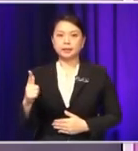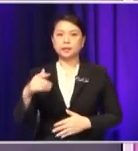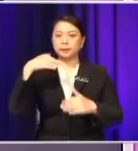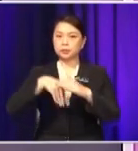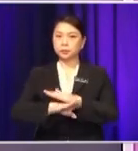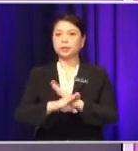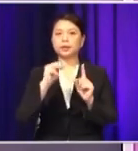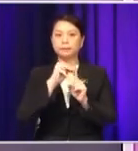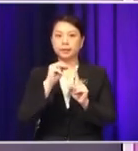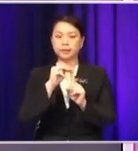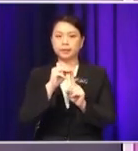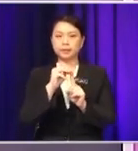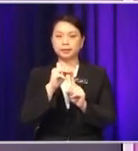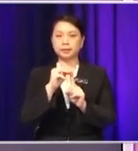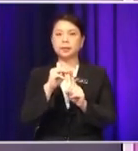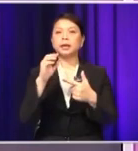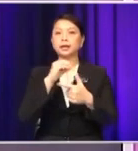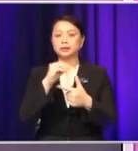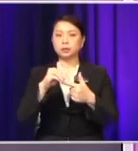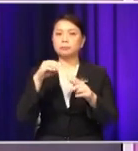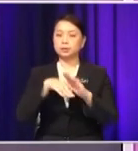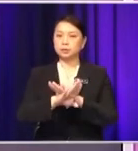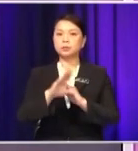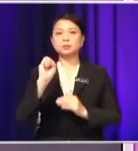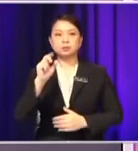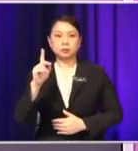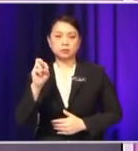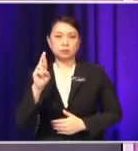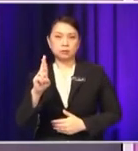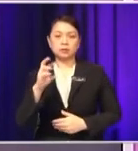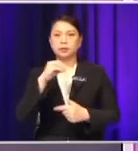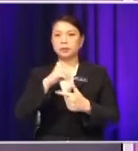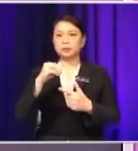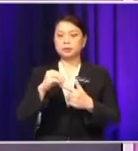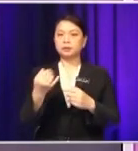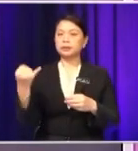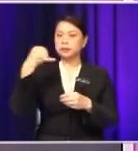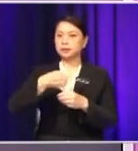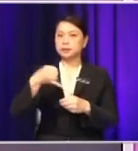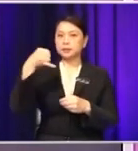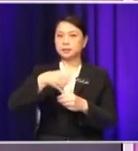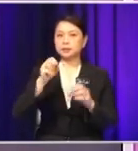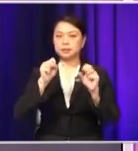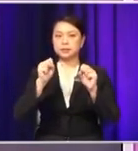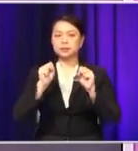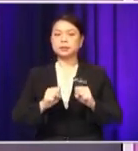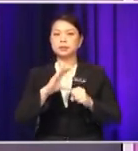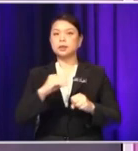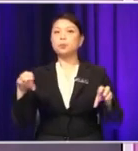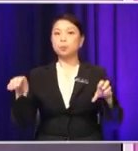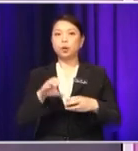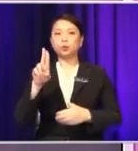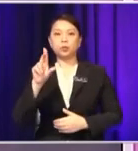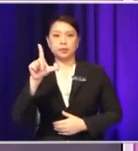pemasukan markah, kemasukan skor, juga dari segi mengisi sistem-sistem yang ada terlepas pada ini dan juga membuat ulasan-ulasan